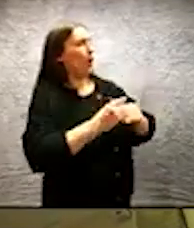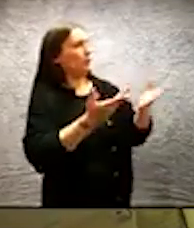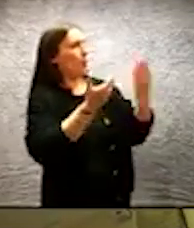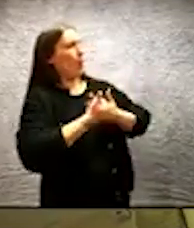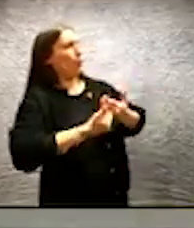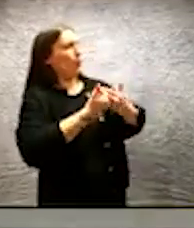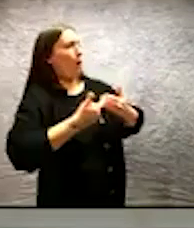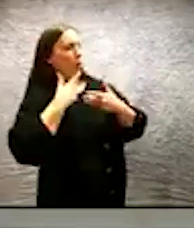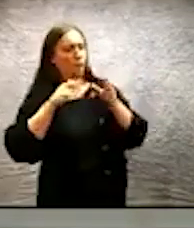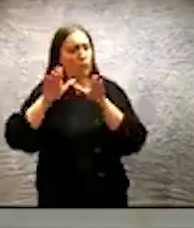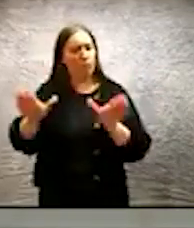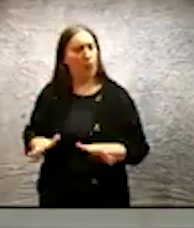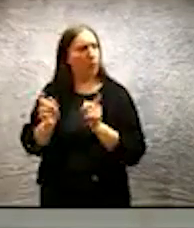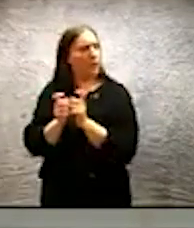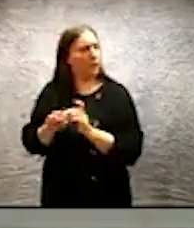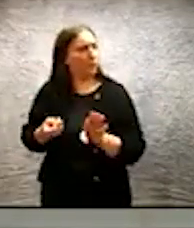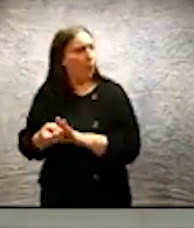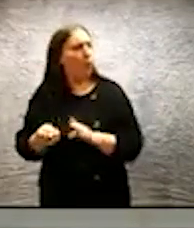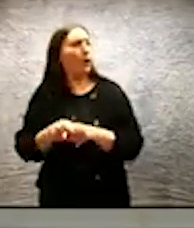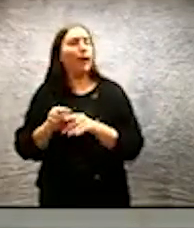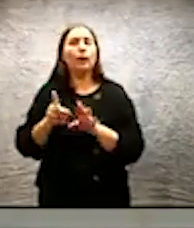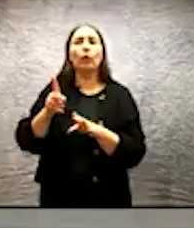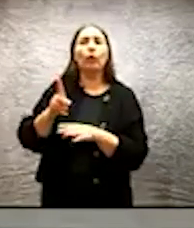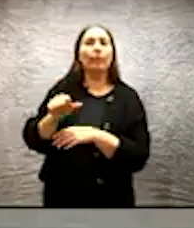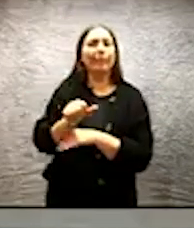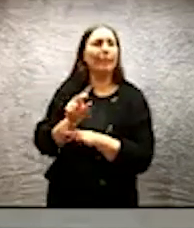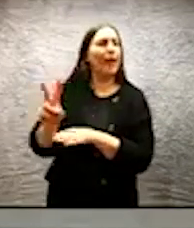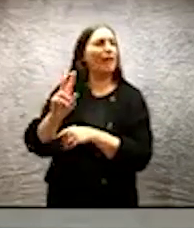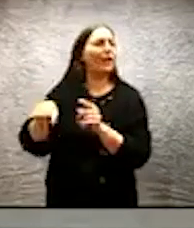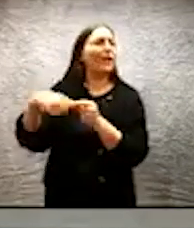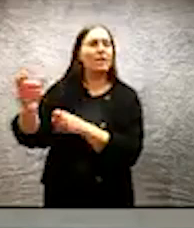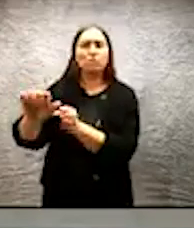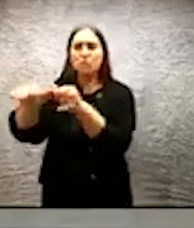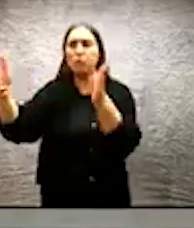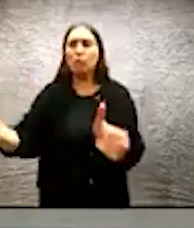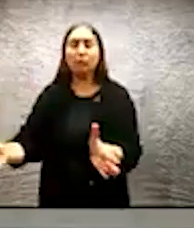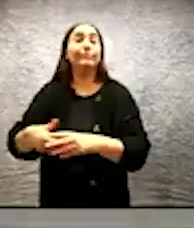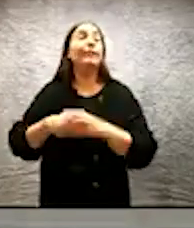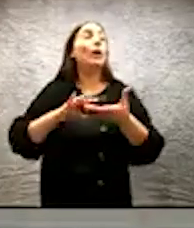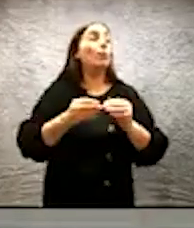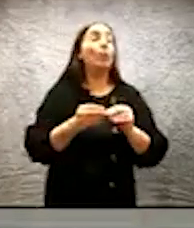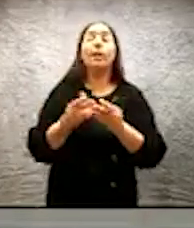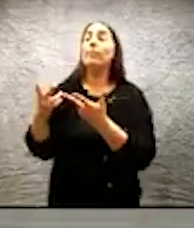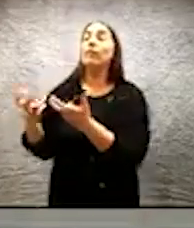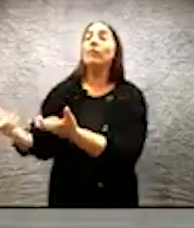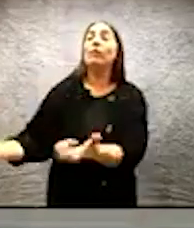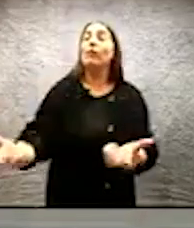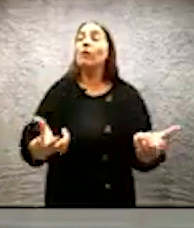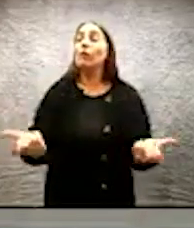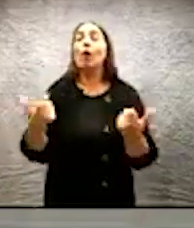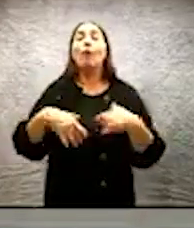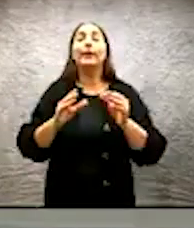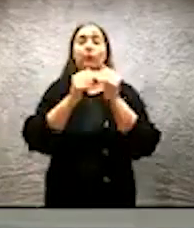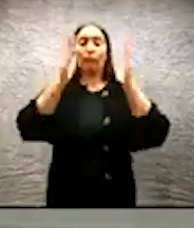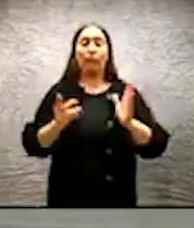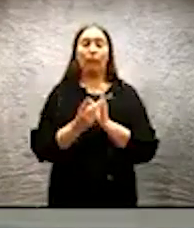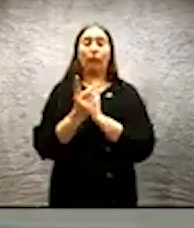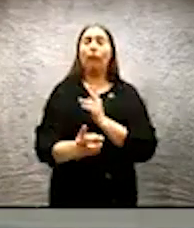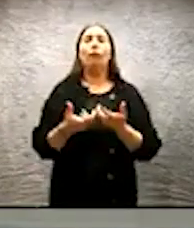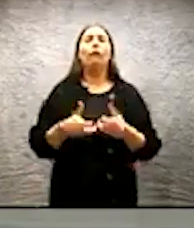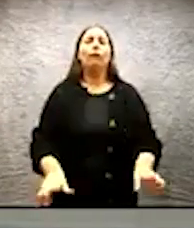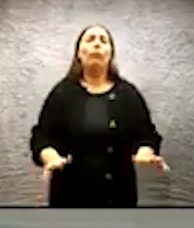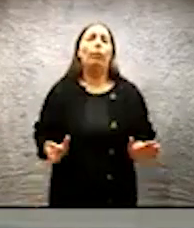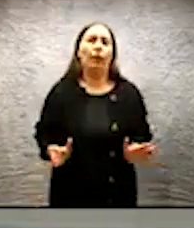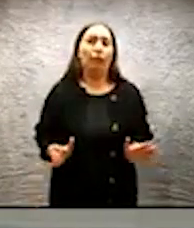futurs PAV, mais comme tout service, tout le monde en veut, mais pas devant chez lui, naturellement. Et ces